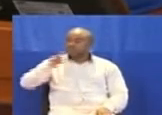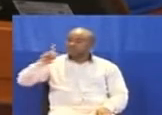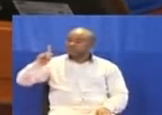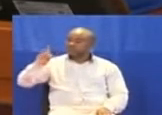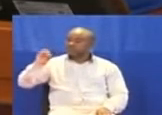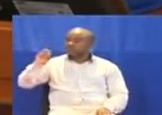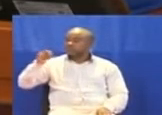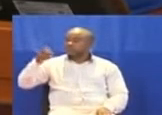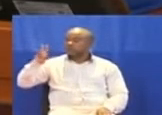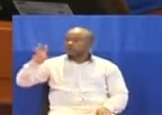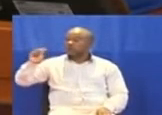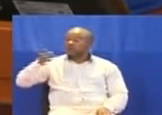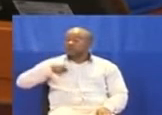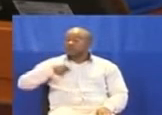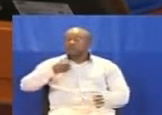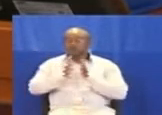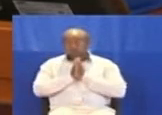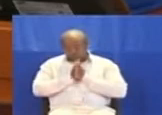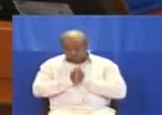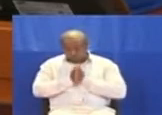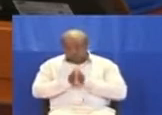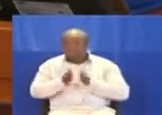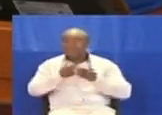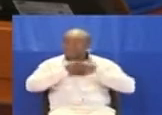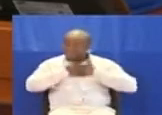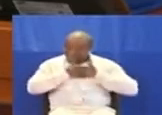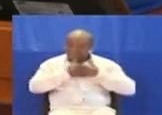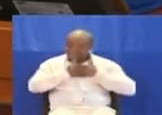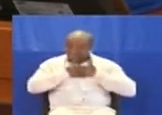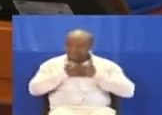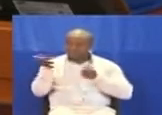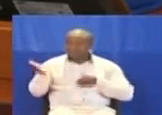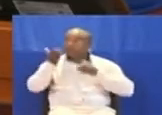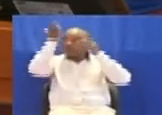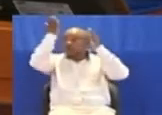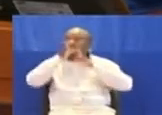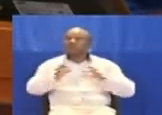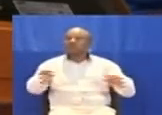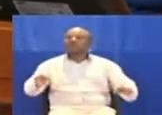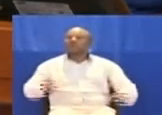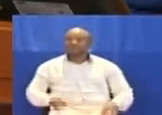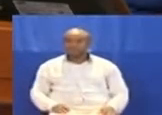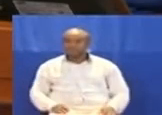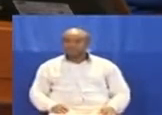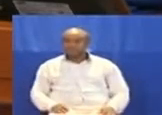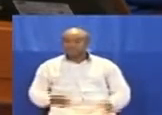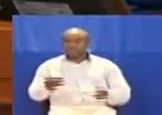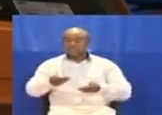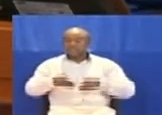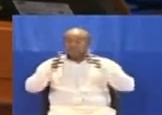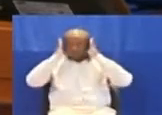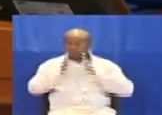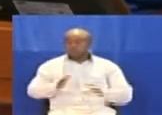sana. Asante sana. Asante sana. Mungu ni mwema. Mheshimiwa Esther Masi,